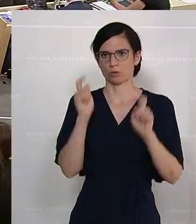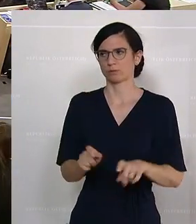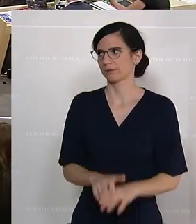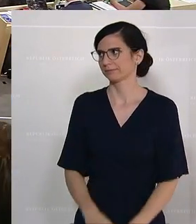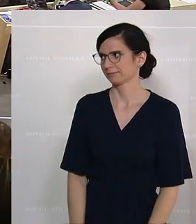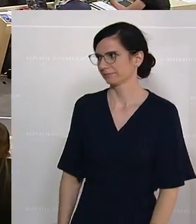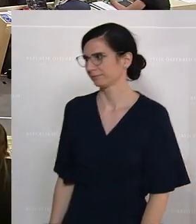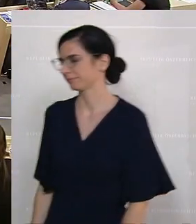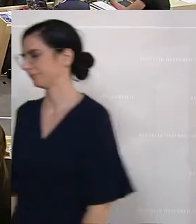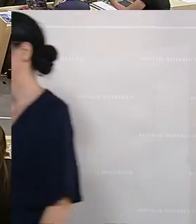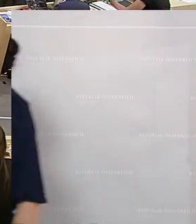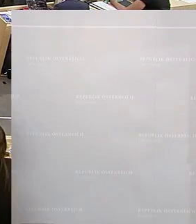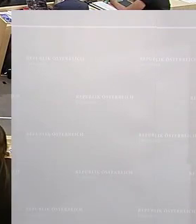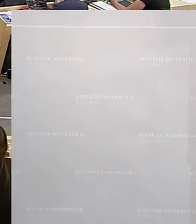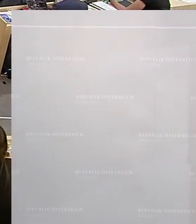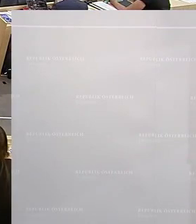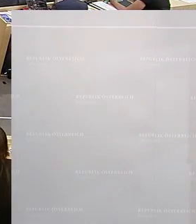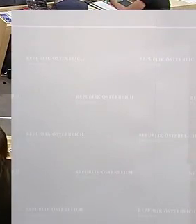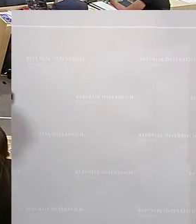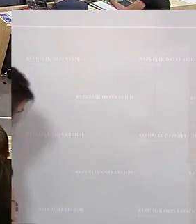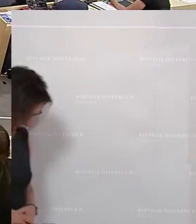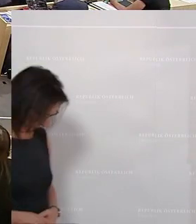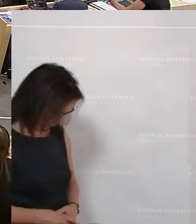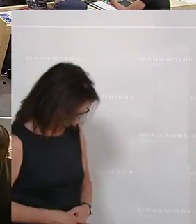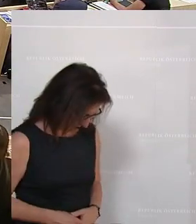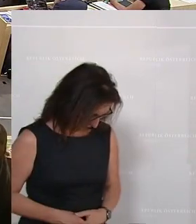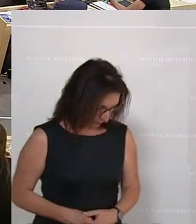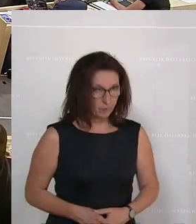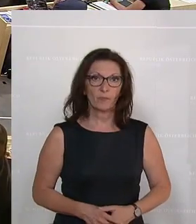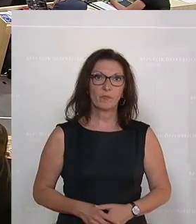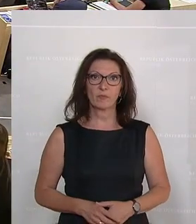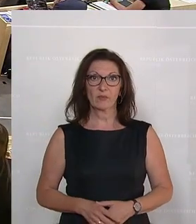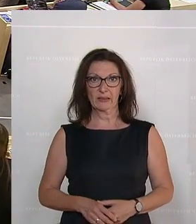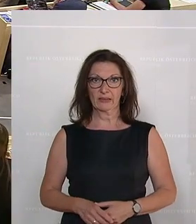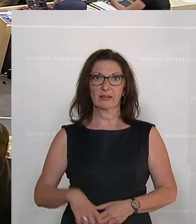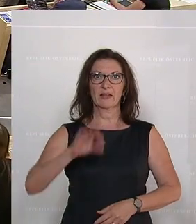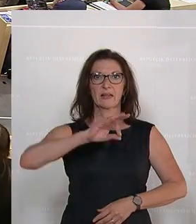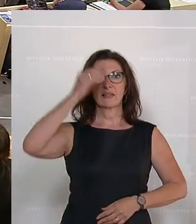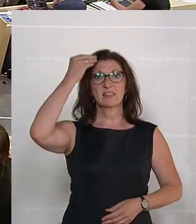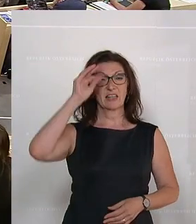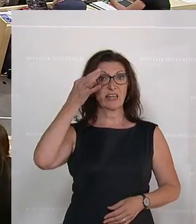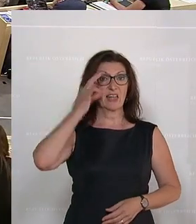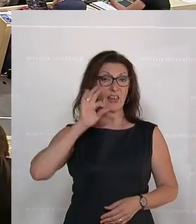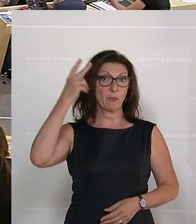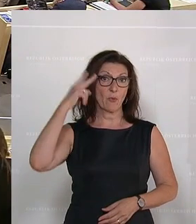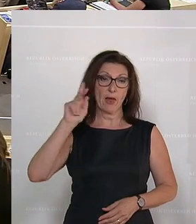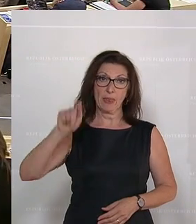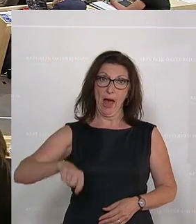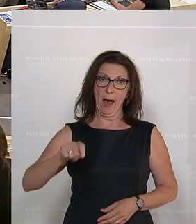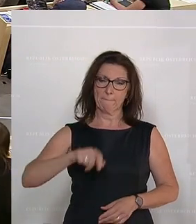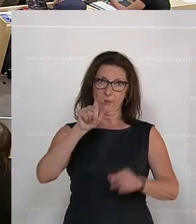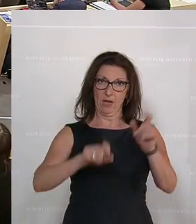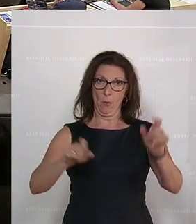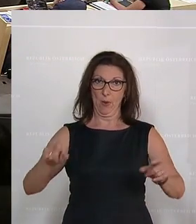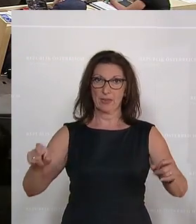christian hafenecker von der fw über das auch er kritisiert die von den zitierten er der agentur jung von matt zu den grünen